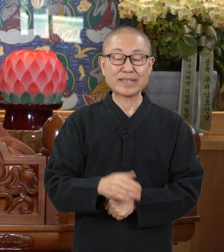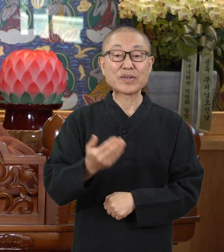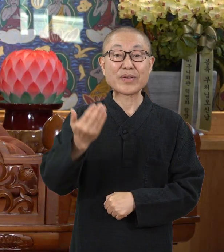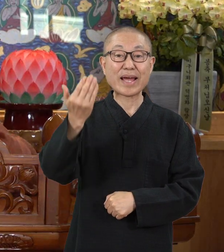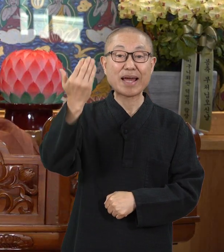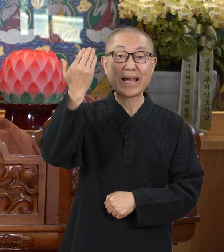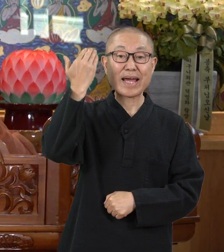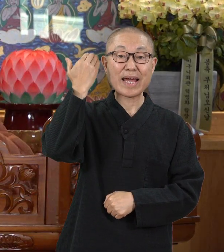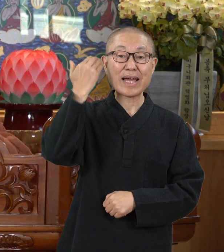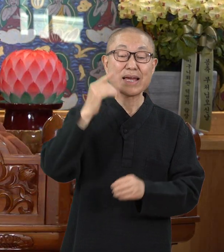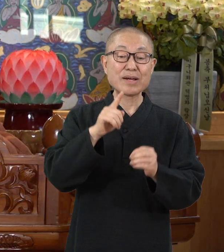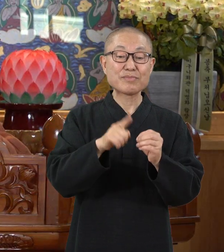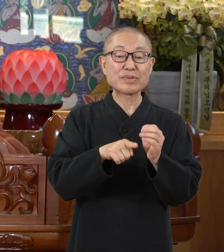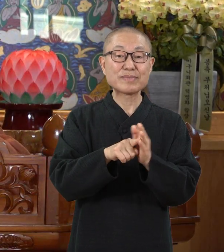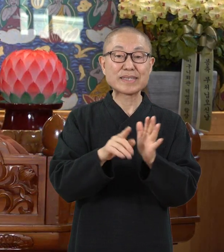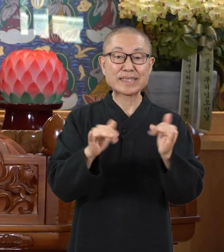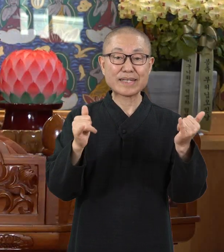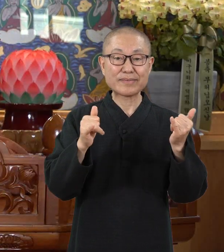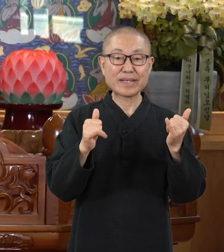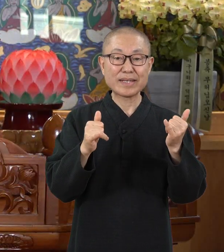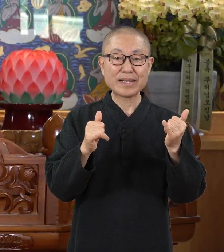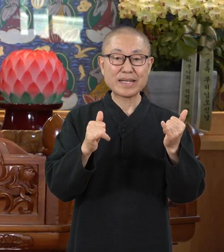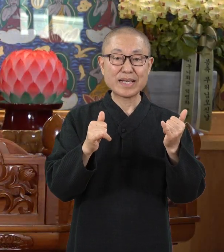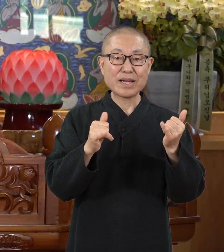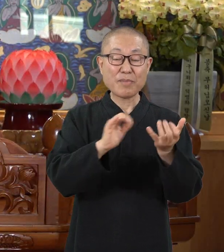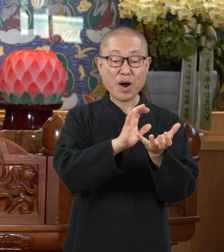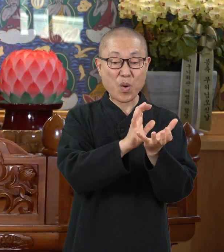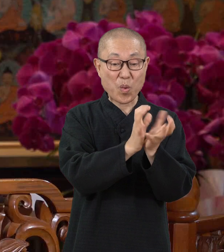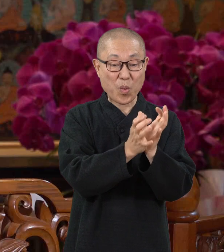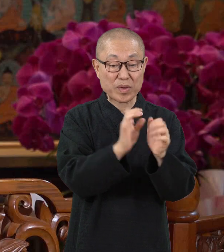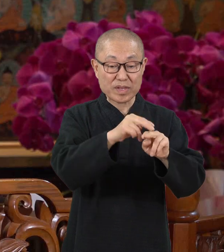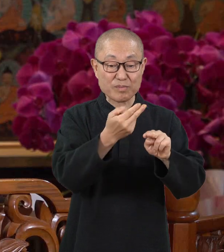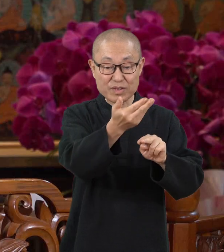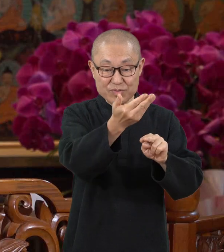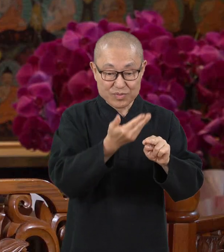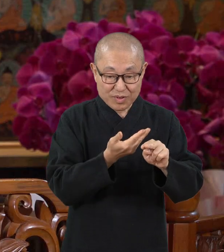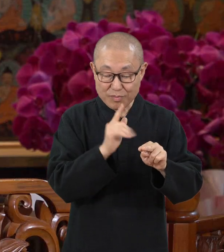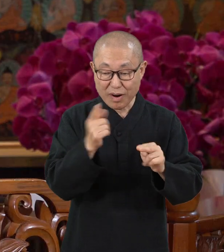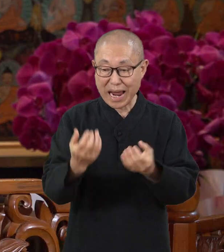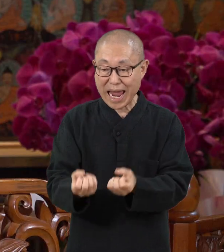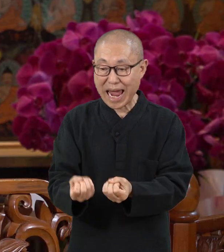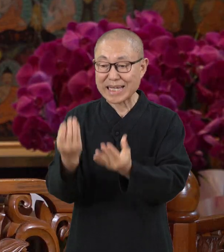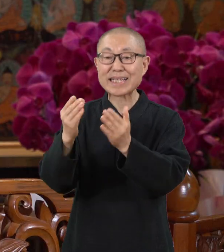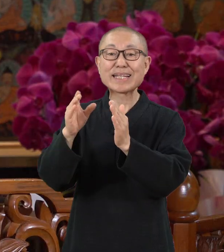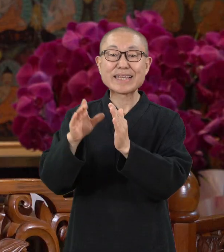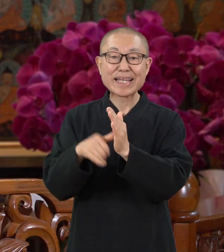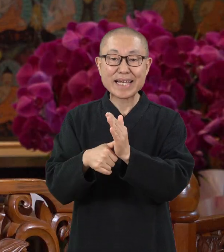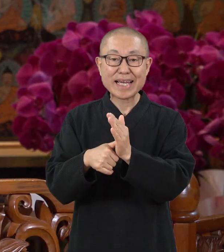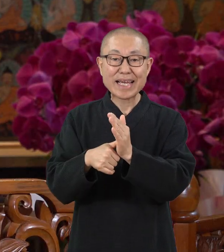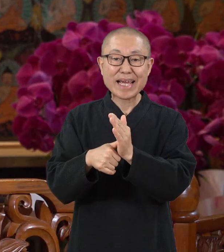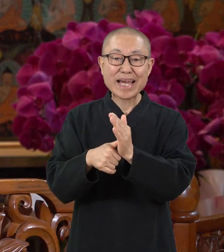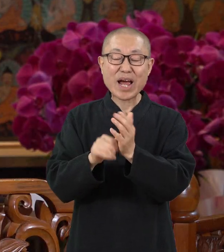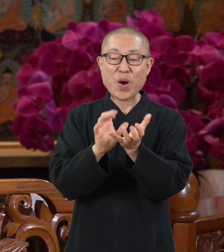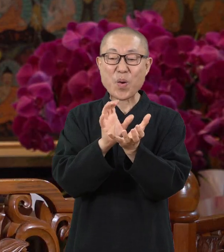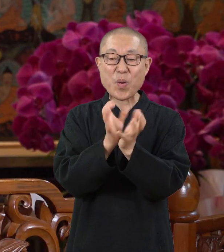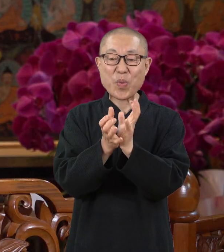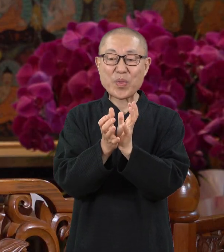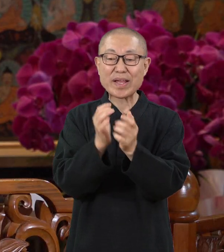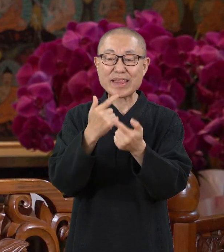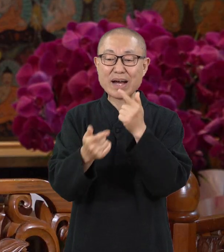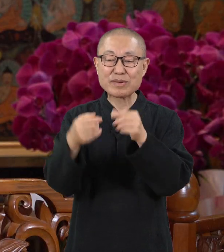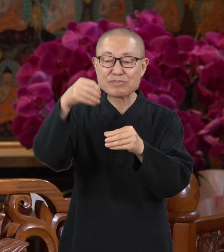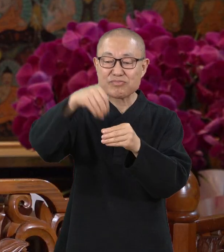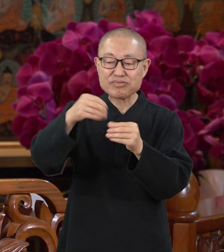절에는 불자님들께서도 많은 꽃을 가져오시고 어떤 행사가 있으면 많은 화분이